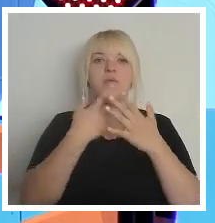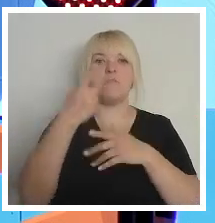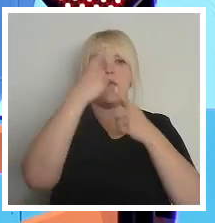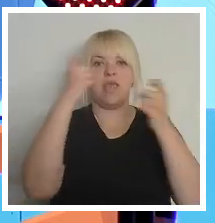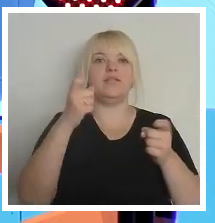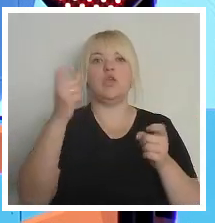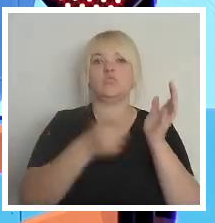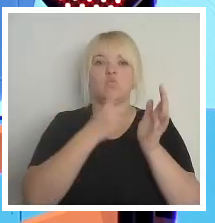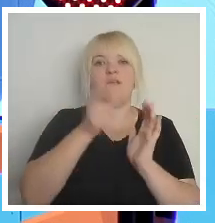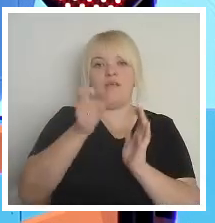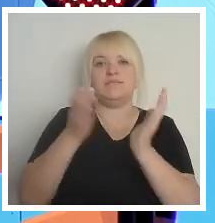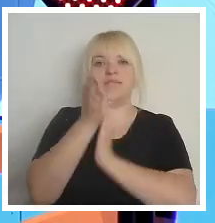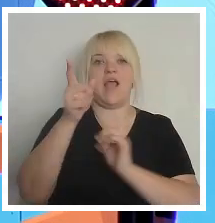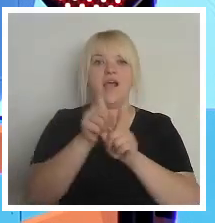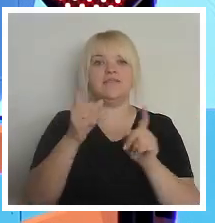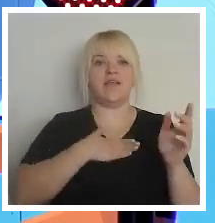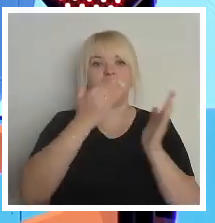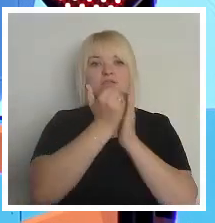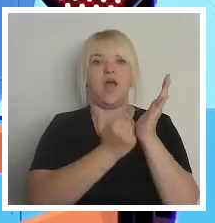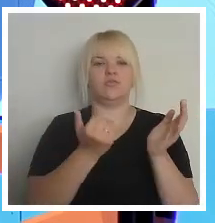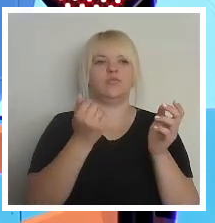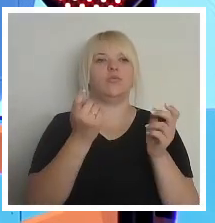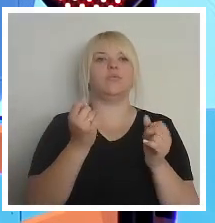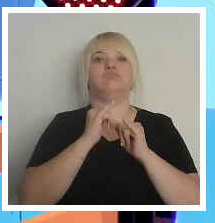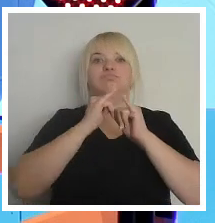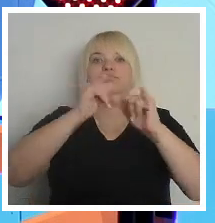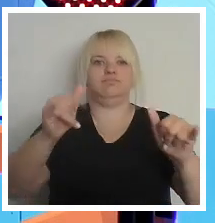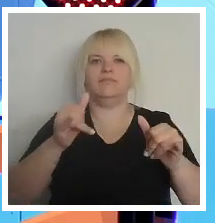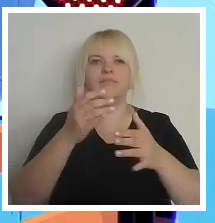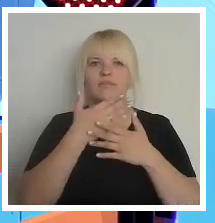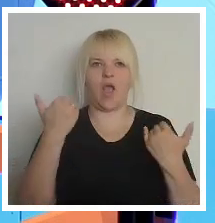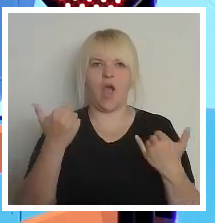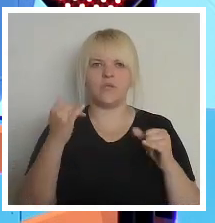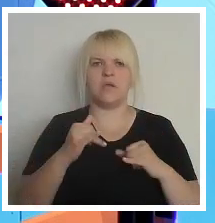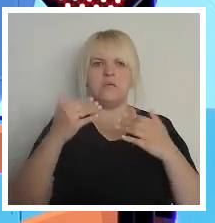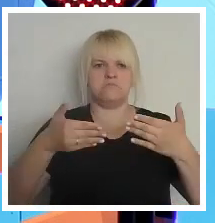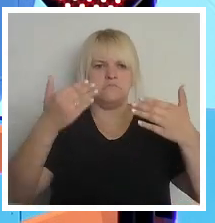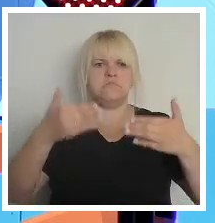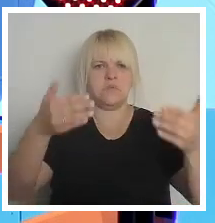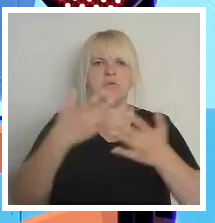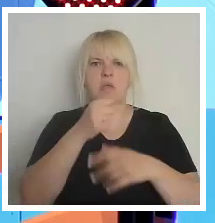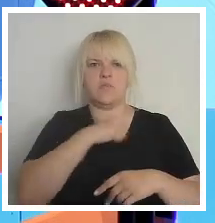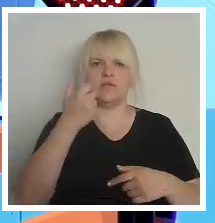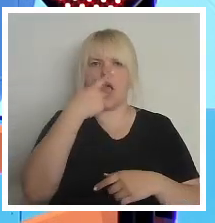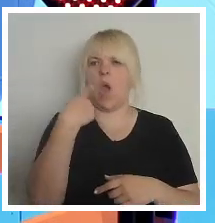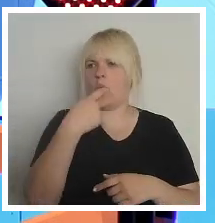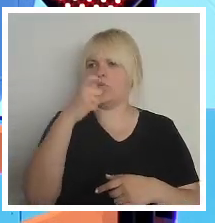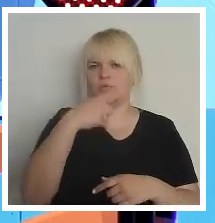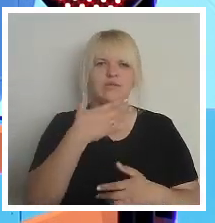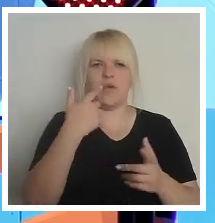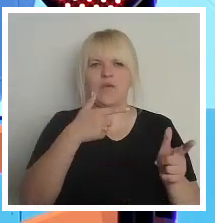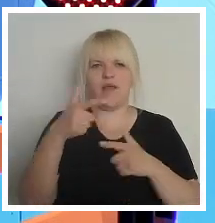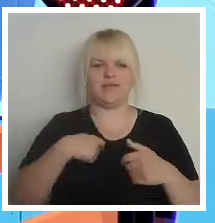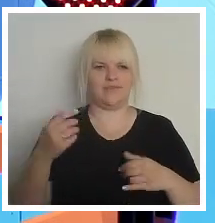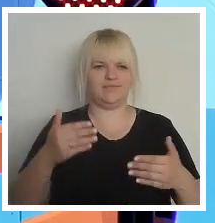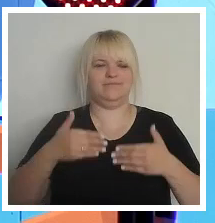saturu. Tāpēc, nu, tas ir absurds. Kā citādāk nonākt līdz autorijai, ja pats autors nav gatavs šērot savu saturu, vai arī,